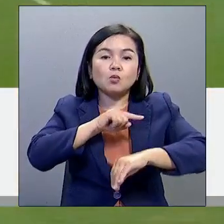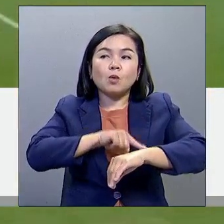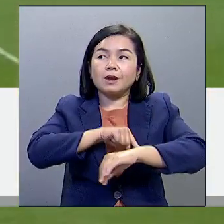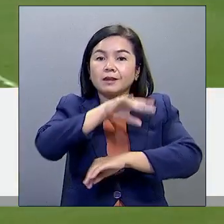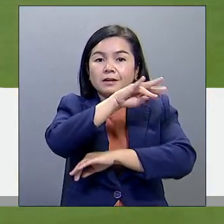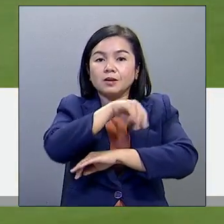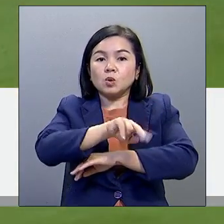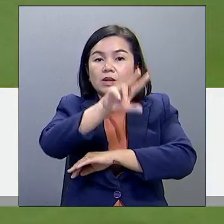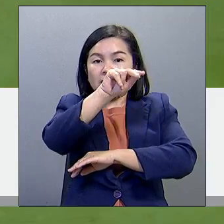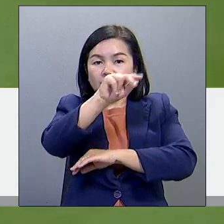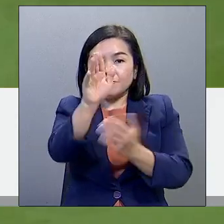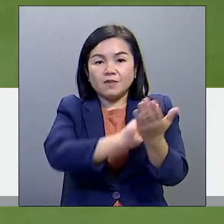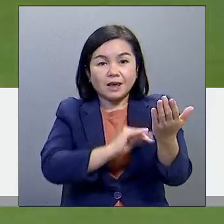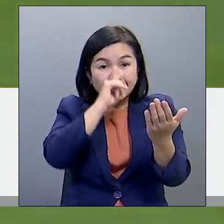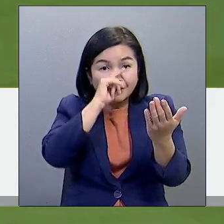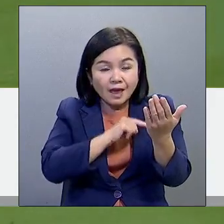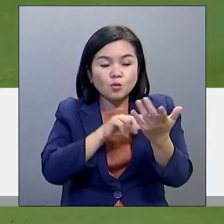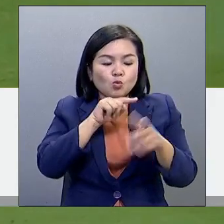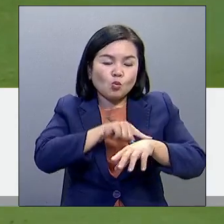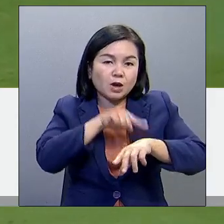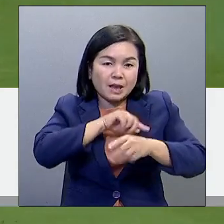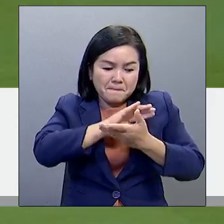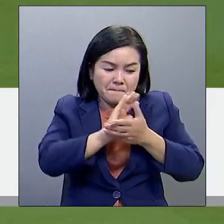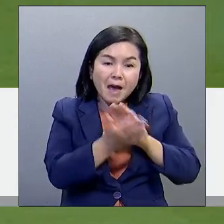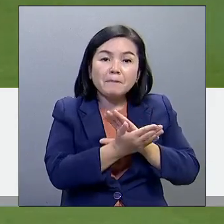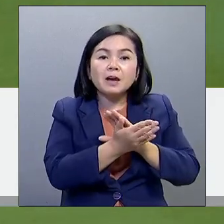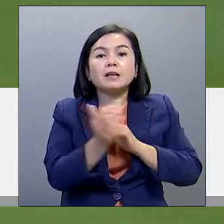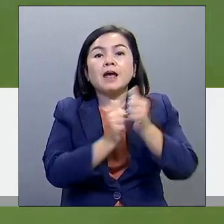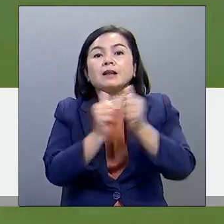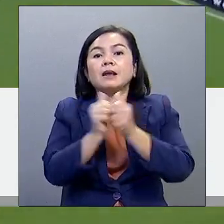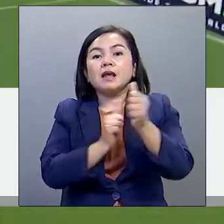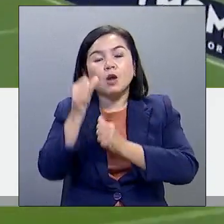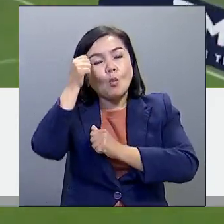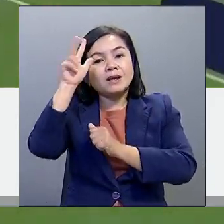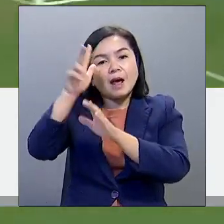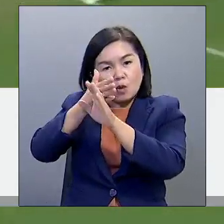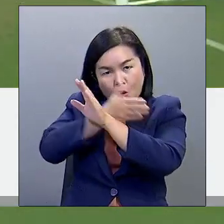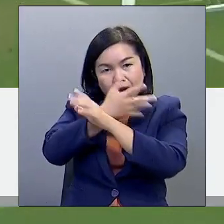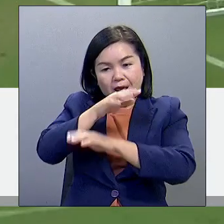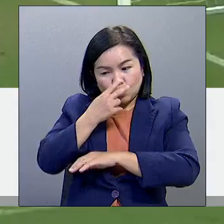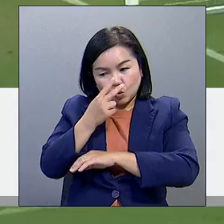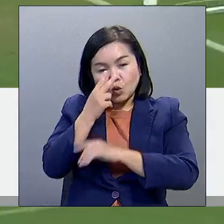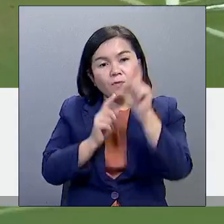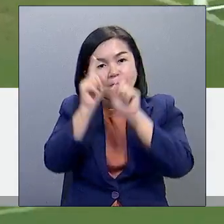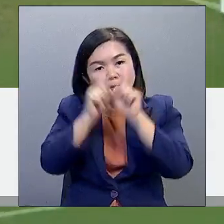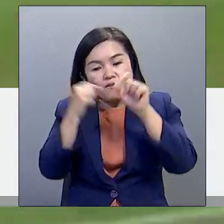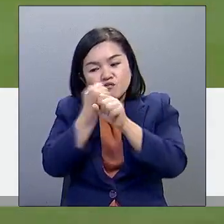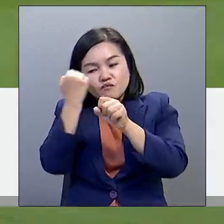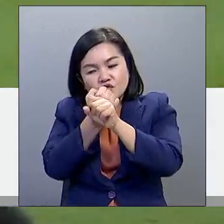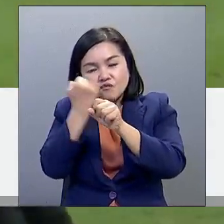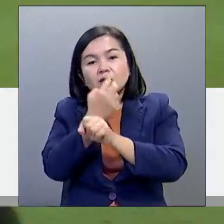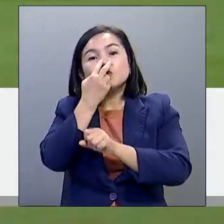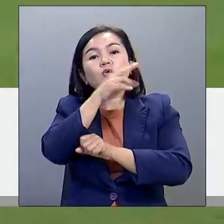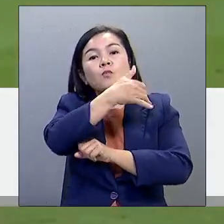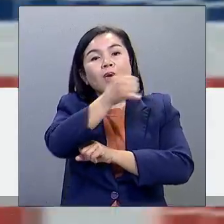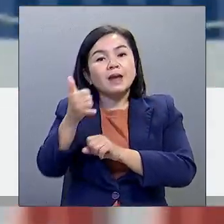นาทีครับทีมชาติไทยมีเวลาปรับตัวในเรื่องของสภาพสนามแข่งขันเป็นเวลา3วันซึ่งจากการฝึกซ้อมมีโอกาสสูงครับที่ม